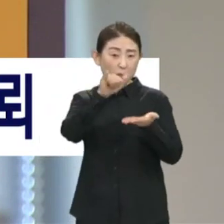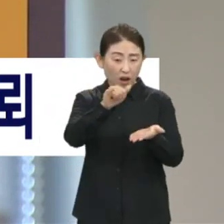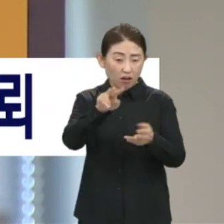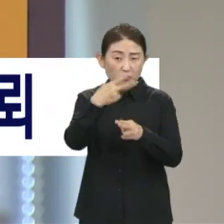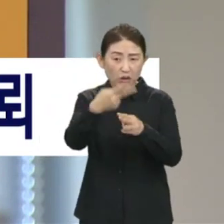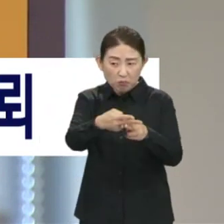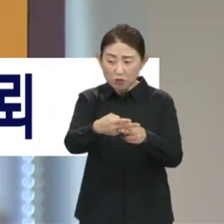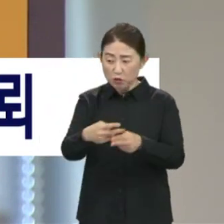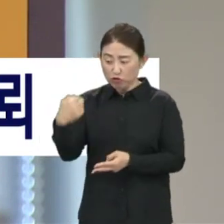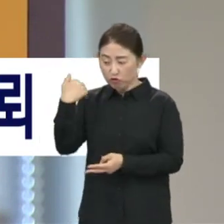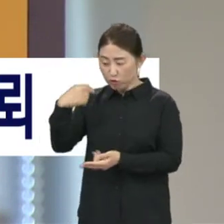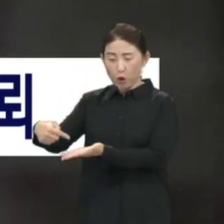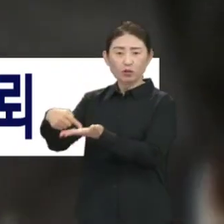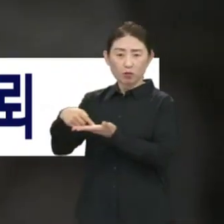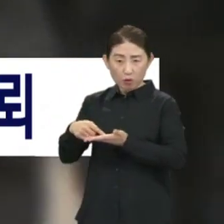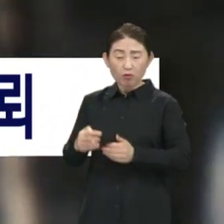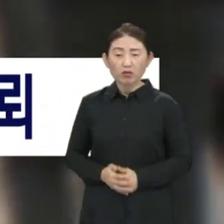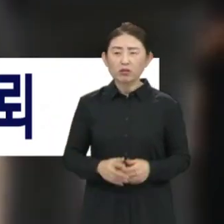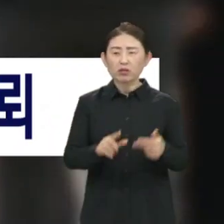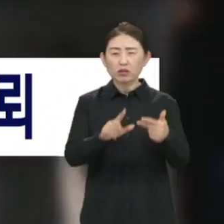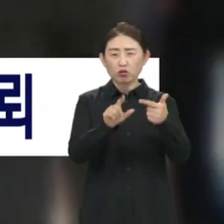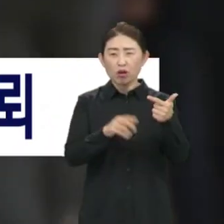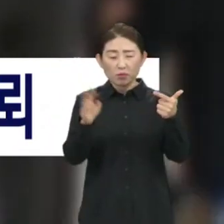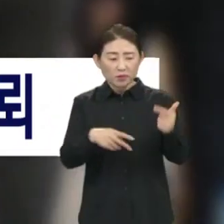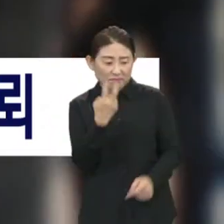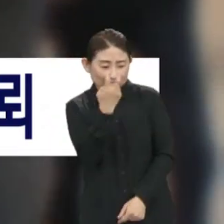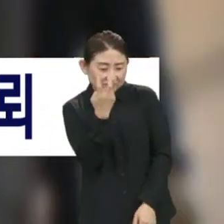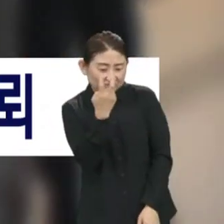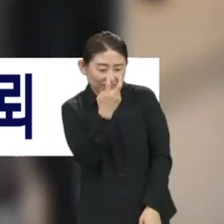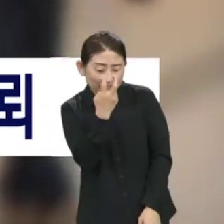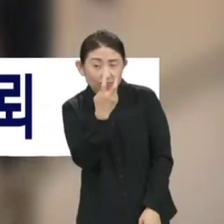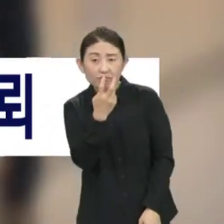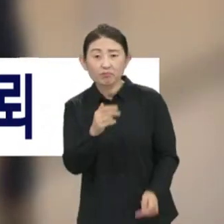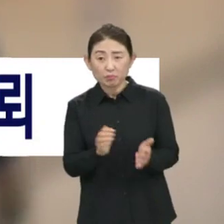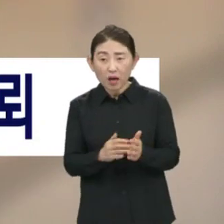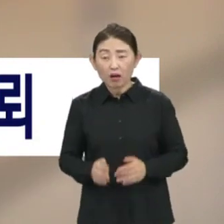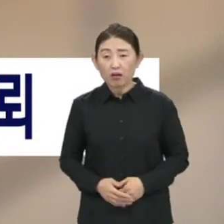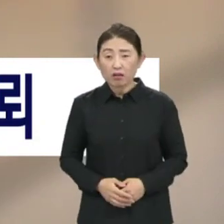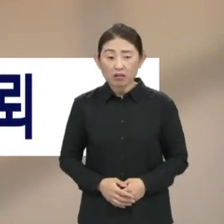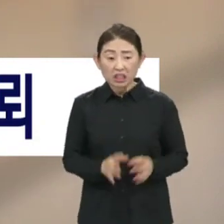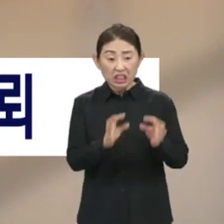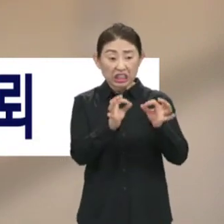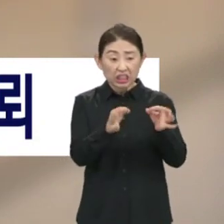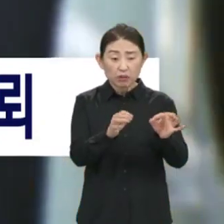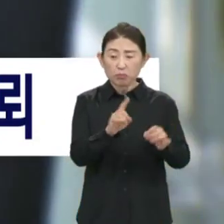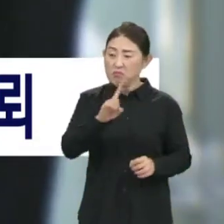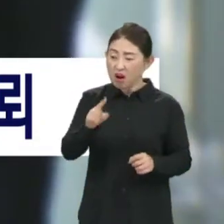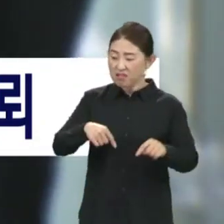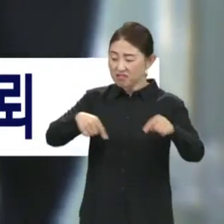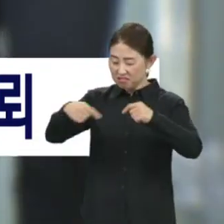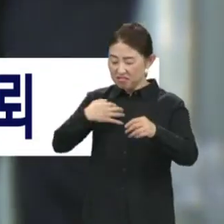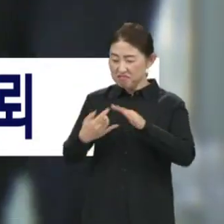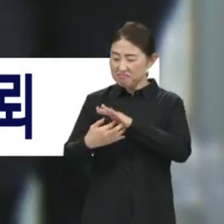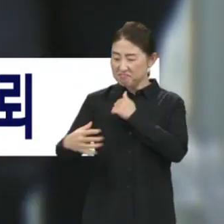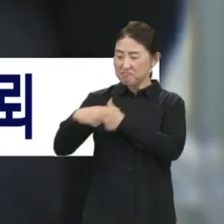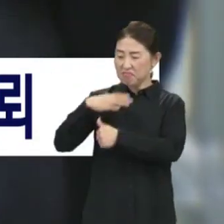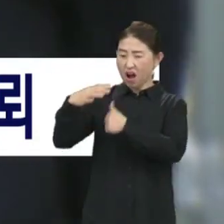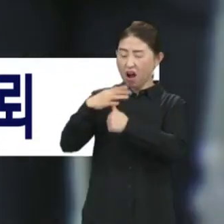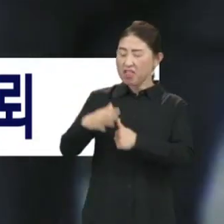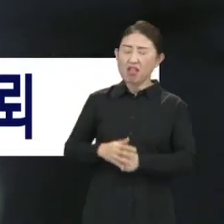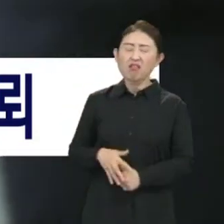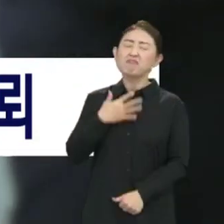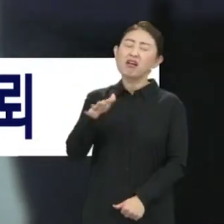선물했다는 익명신고를 받아 지난달부터 사실관계를 조사해왔으며 김 군수는 정치적 의도로 음해를 하고 있다며